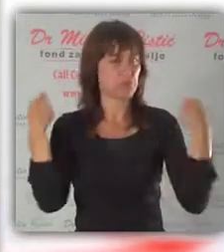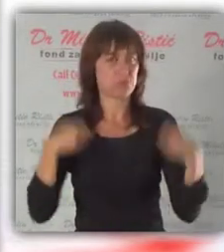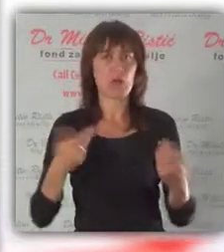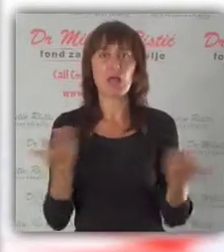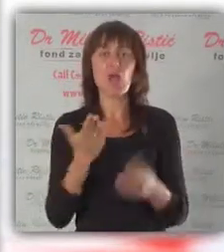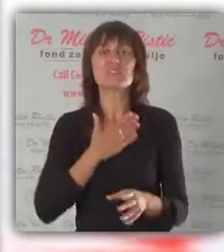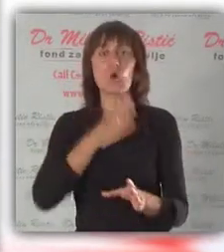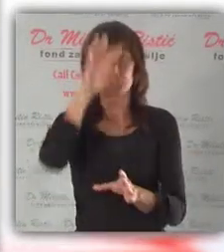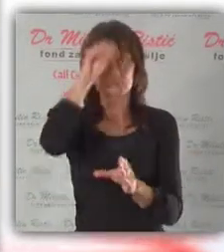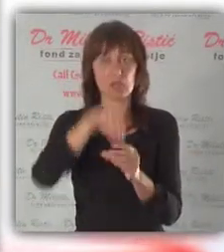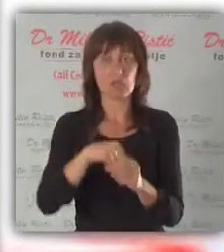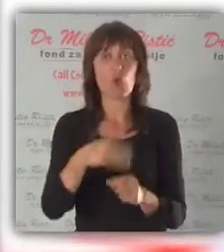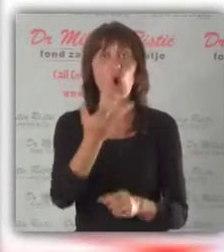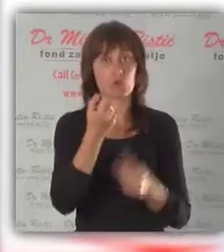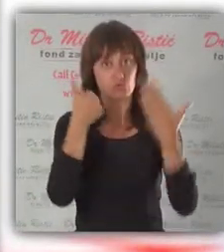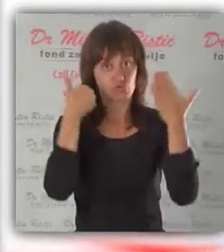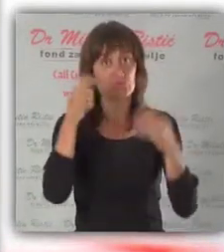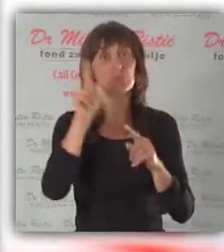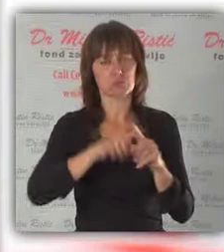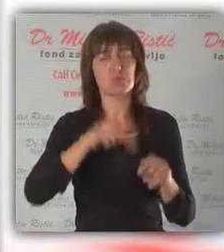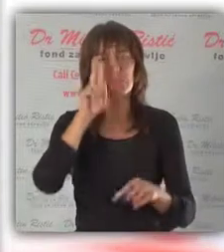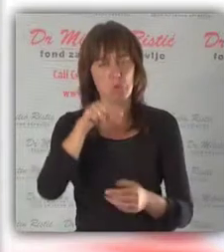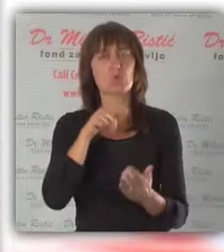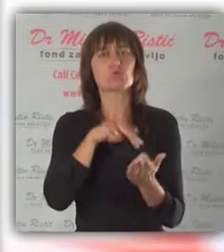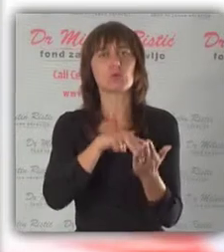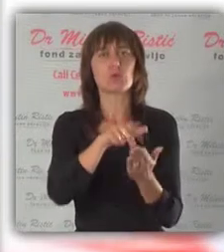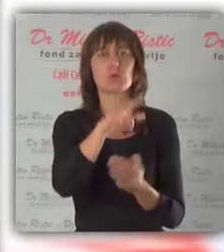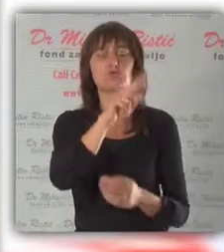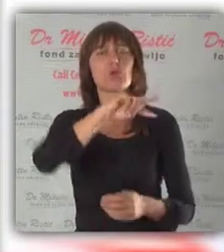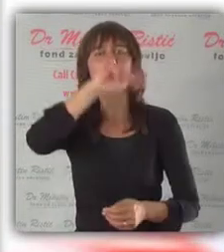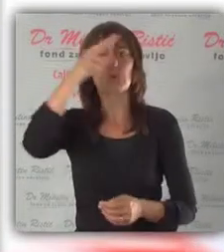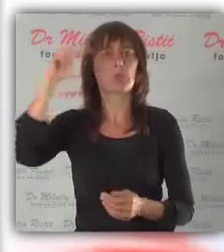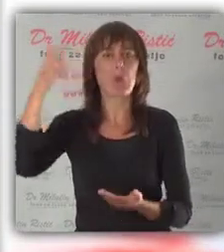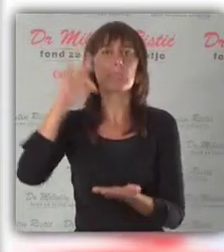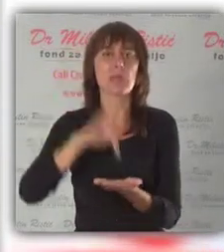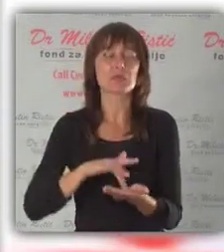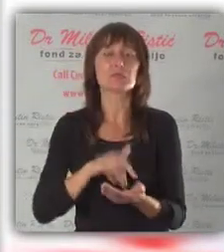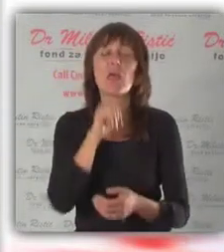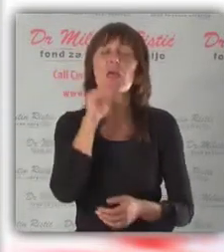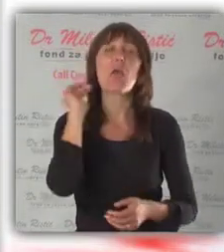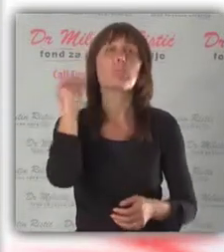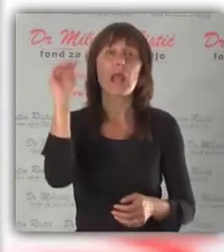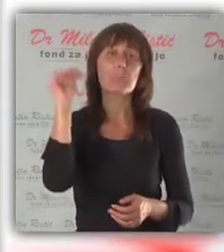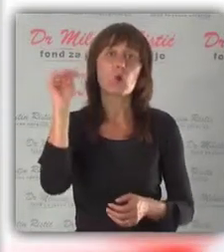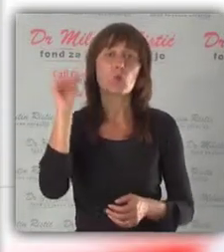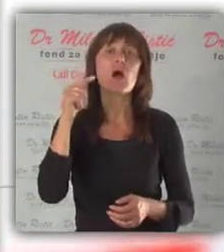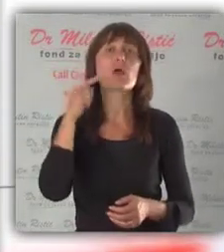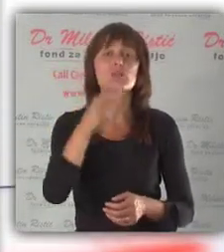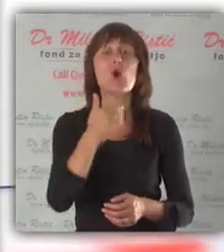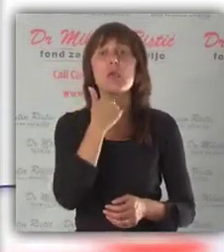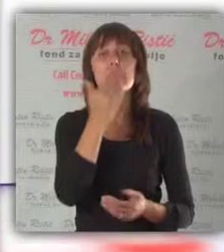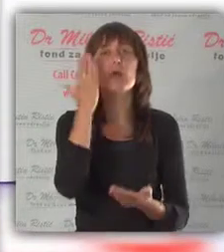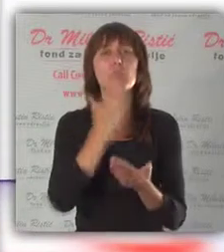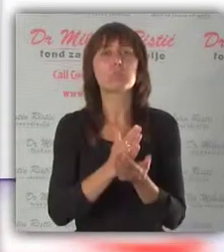Pošto imate pun komfor kao u sopstvenom stanu. Od 6. meseca se već može ići na sve druge destinacije i preporuka